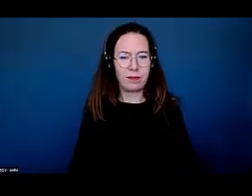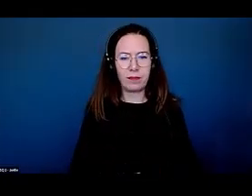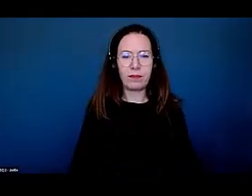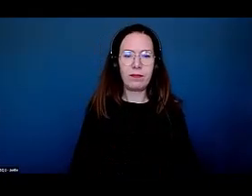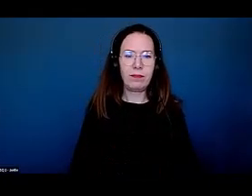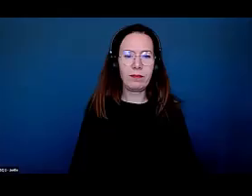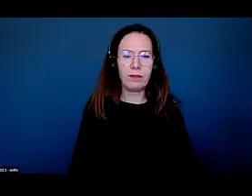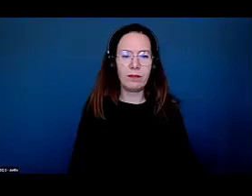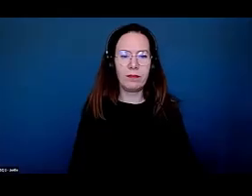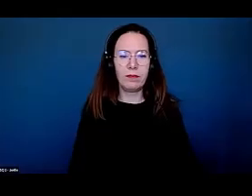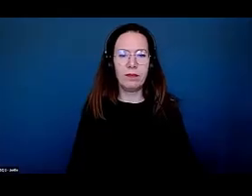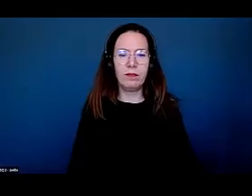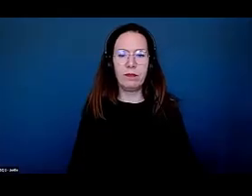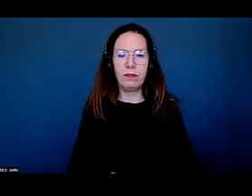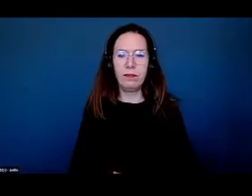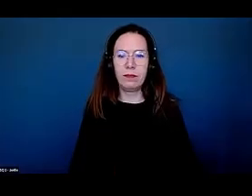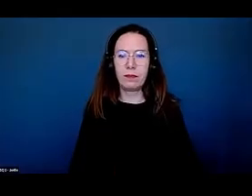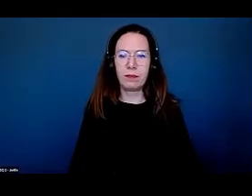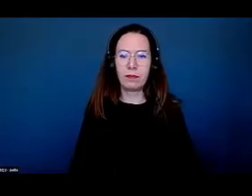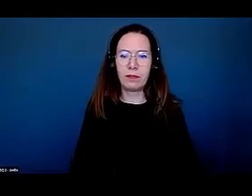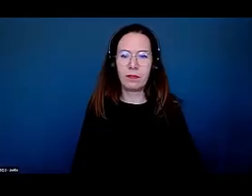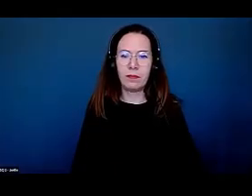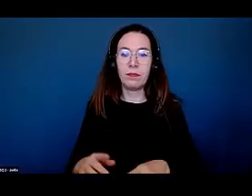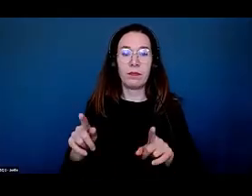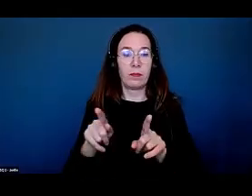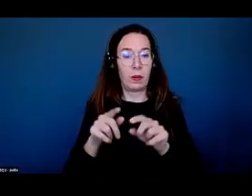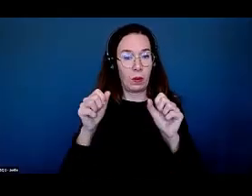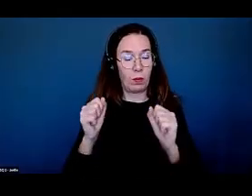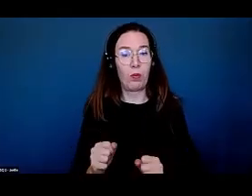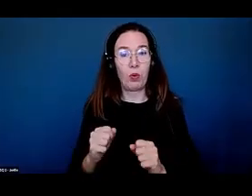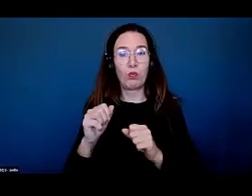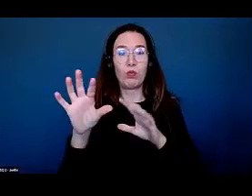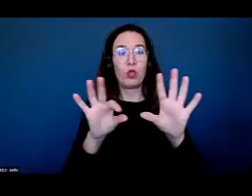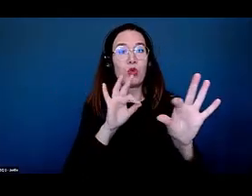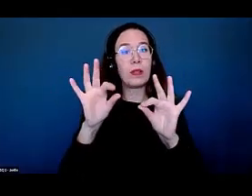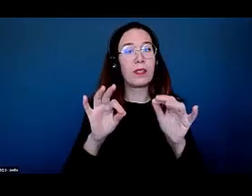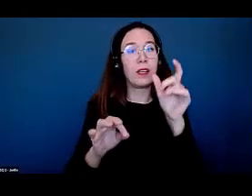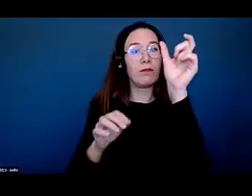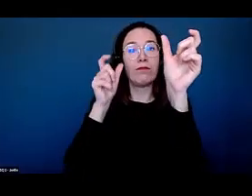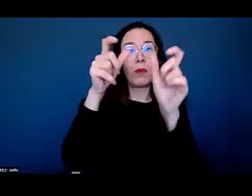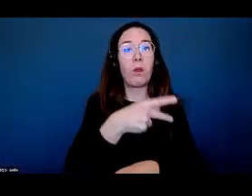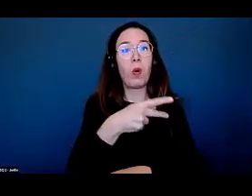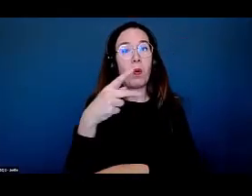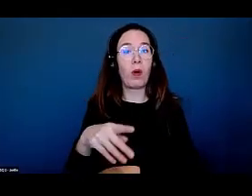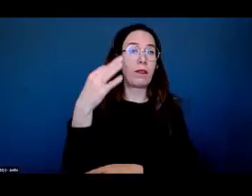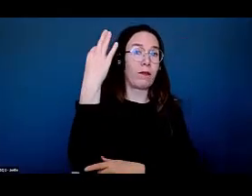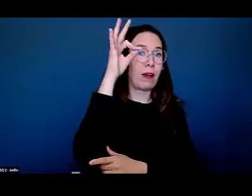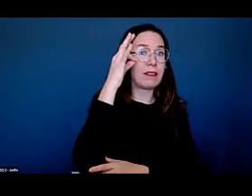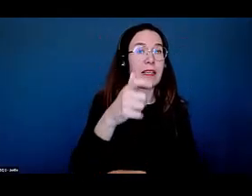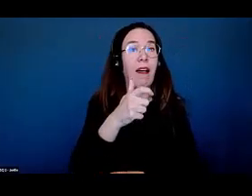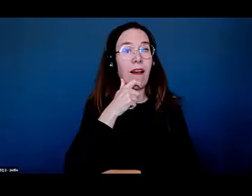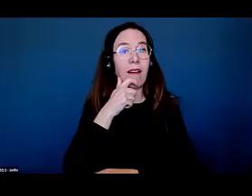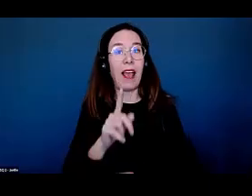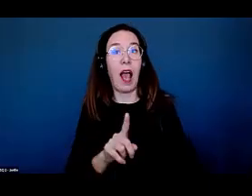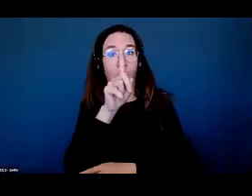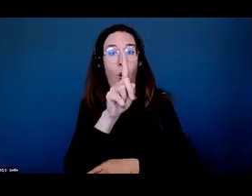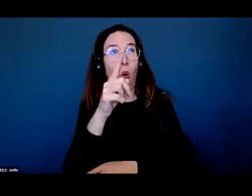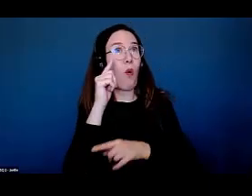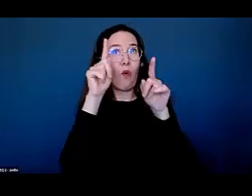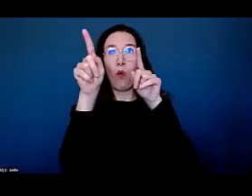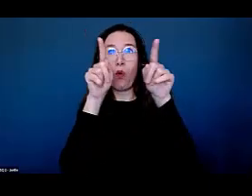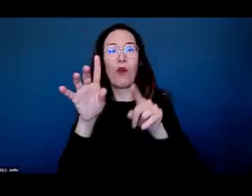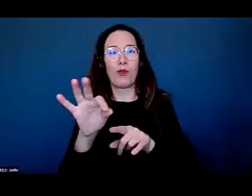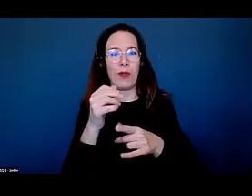langue. Et vous pouvez aussi sélectionner les diapositives en français ou en anglais en haut de votre